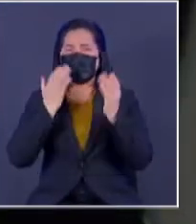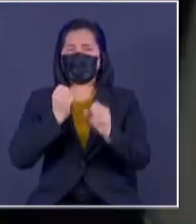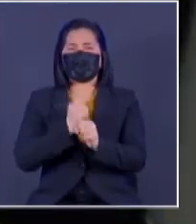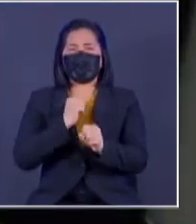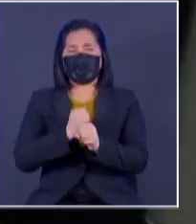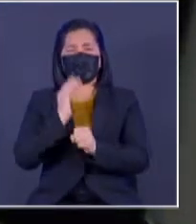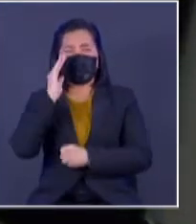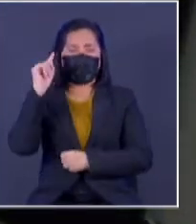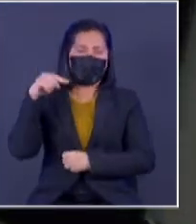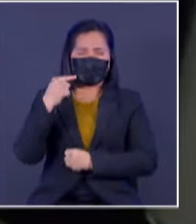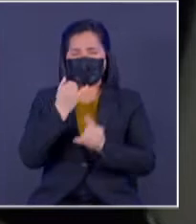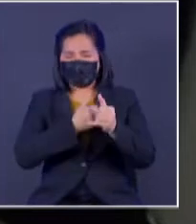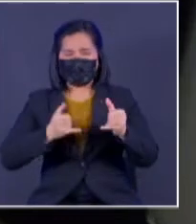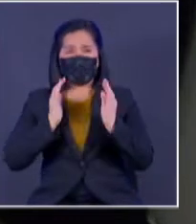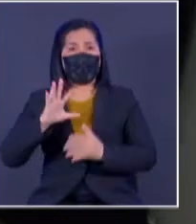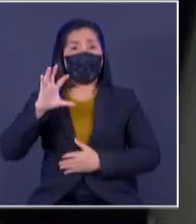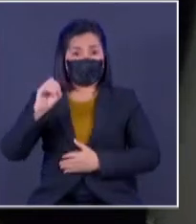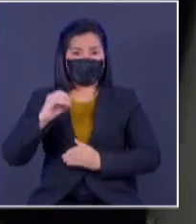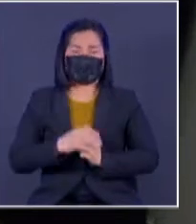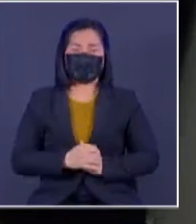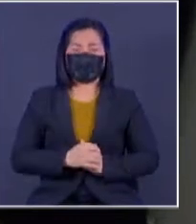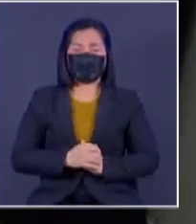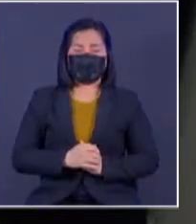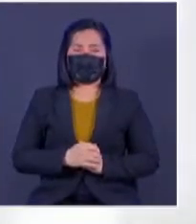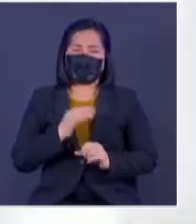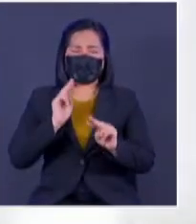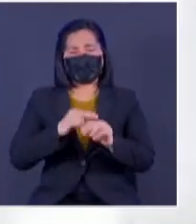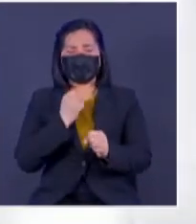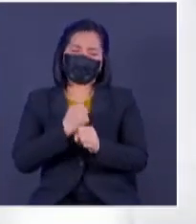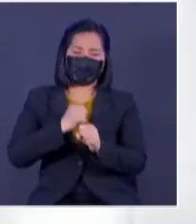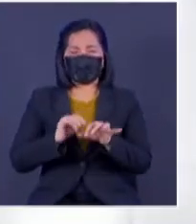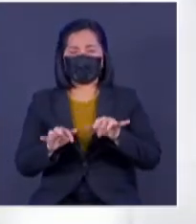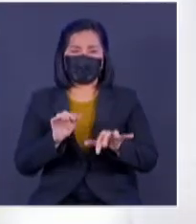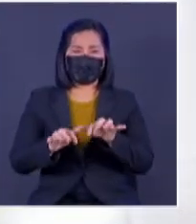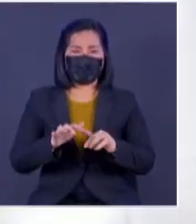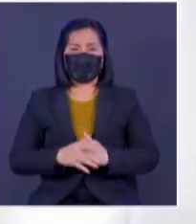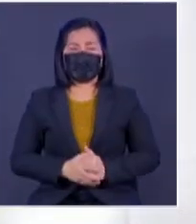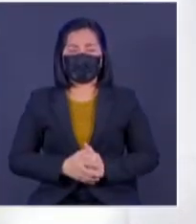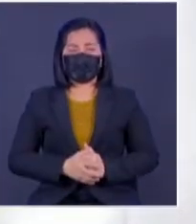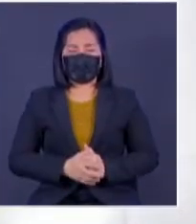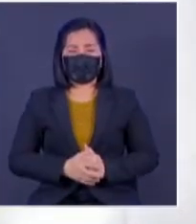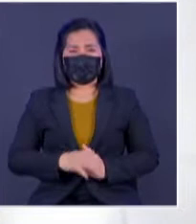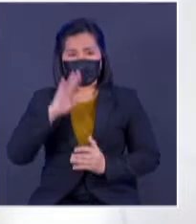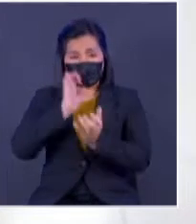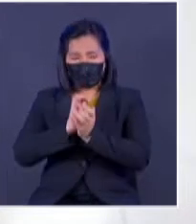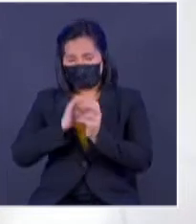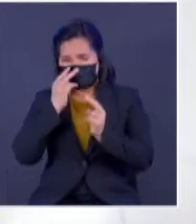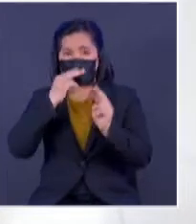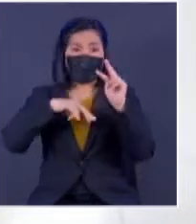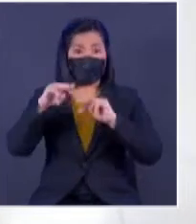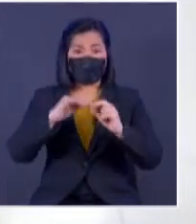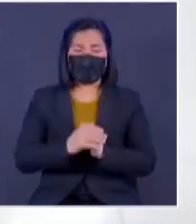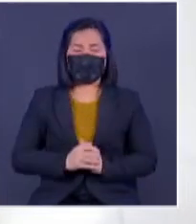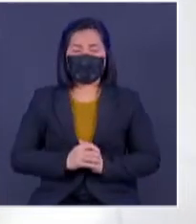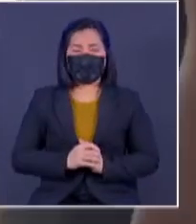านอยู่ทั้งชายทั้งหญิงรวมกันกว่า50คนกำลังนั่งทำงานกันอยู่หน้าคอมพิวเตอร์นะครับทันทีที่เจ้าหน้าที่เข้าไปเนี่ย